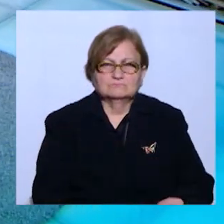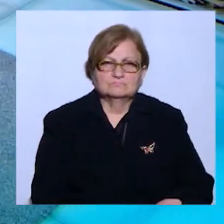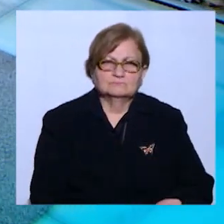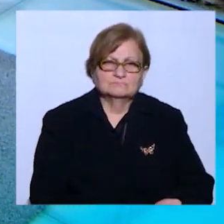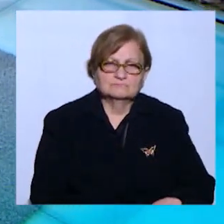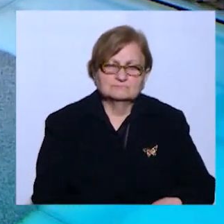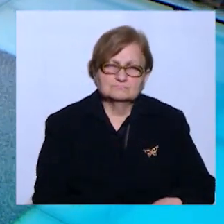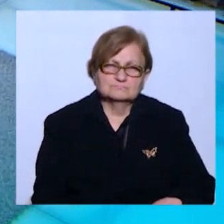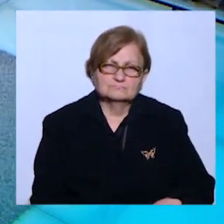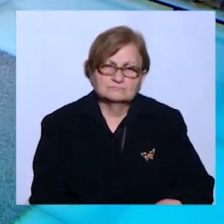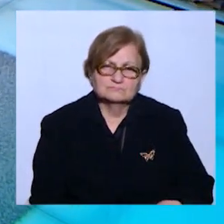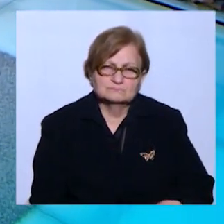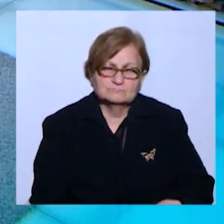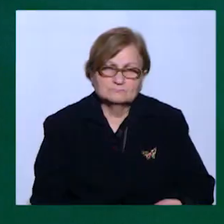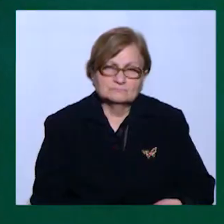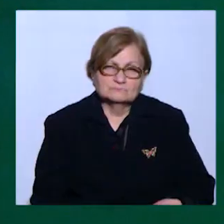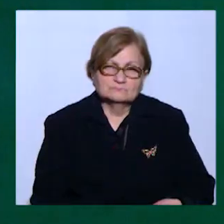17-დი.